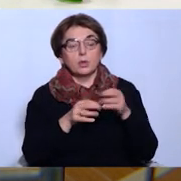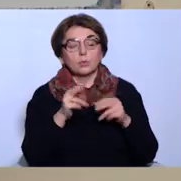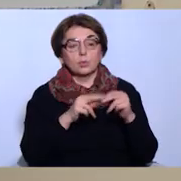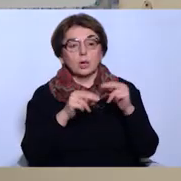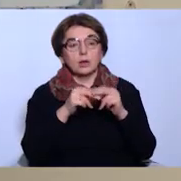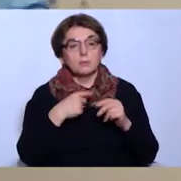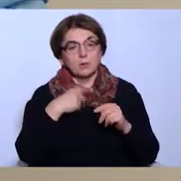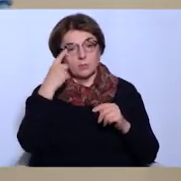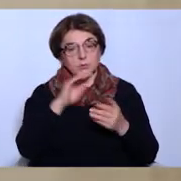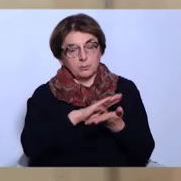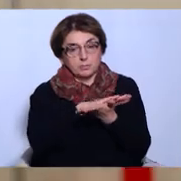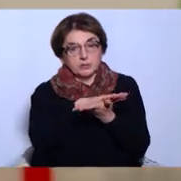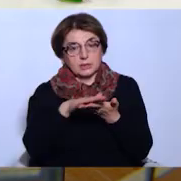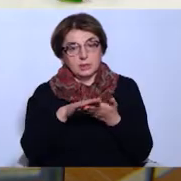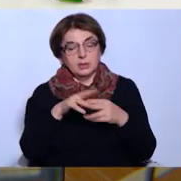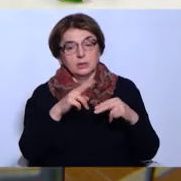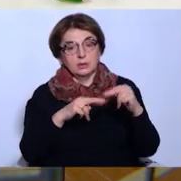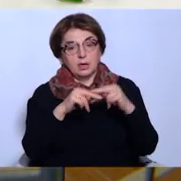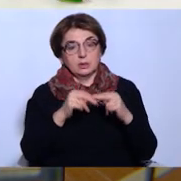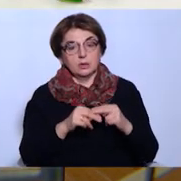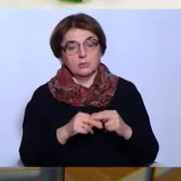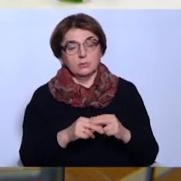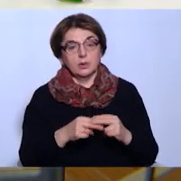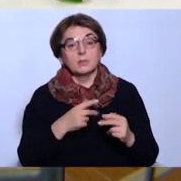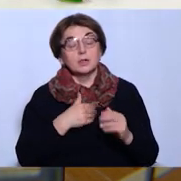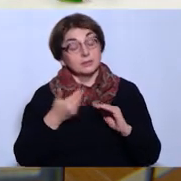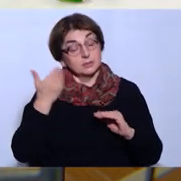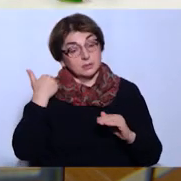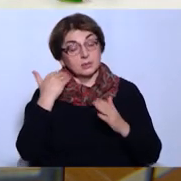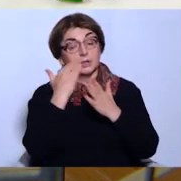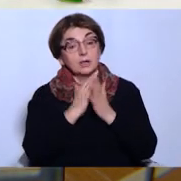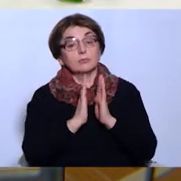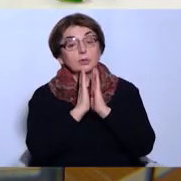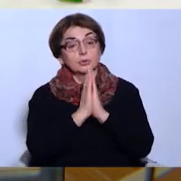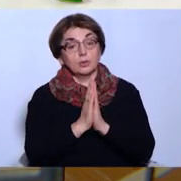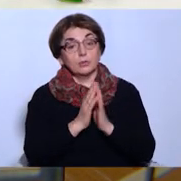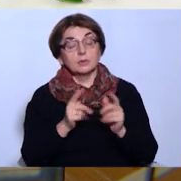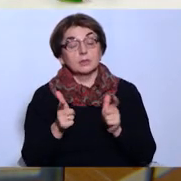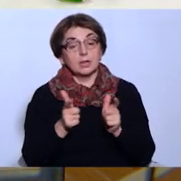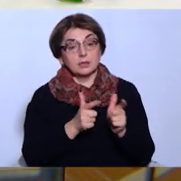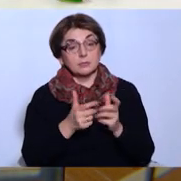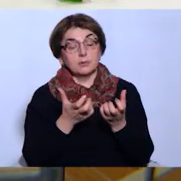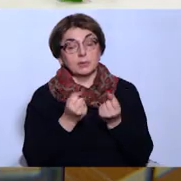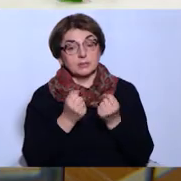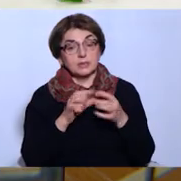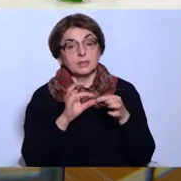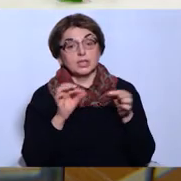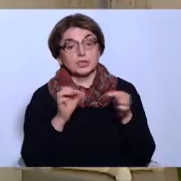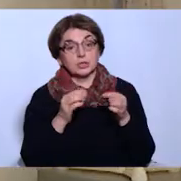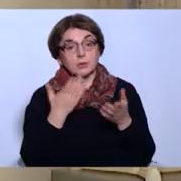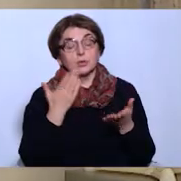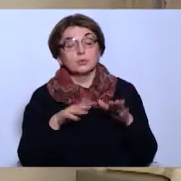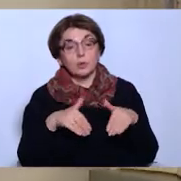მას უნდა ქონდეს ბრტყელი აღნაგობა. მე თქვენ წინაგაკვეთილზე გთხოვეთ, მოგემარაგებინათ პლასტელინი და ჩხირები, თუ არა